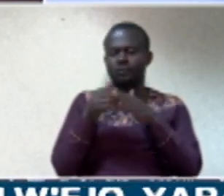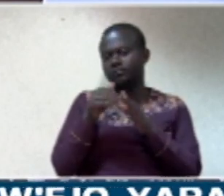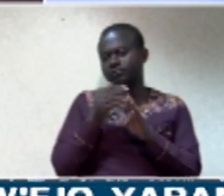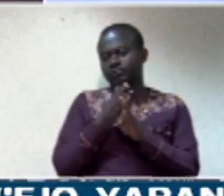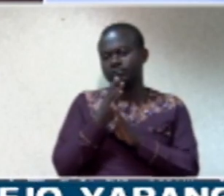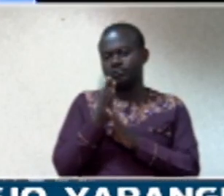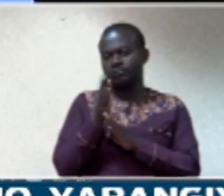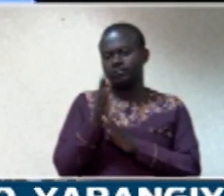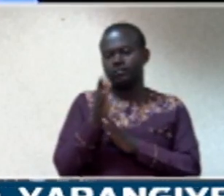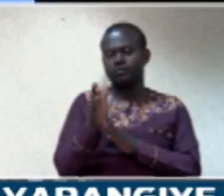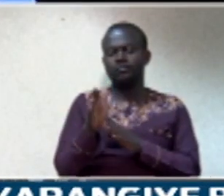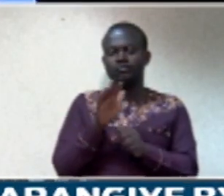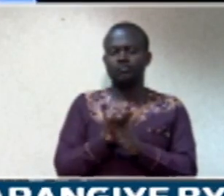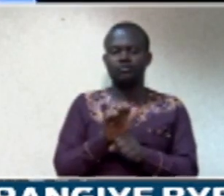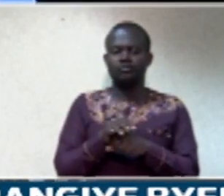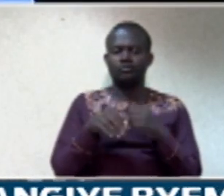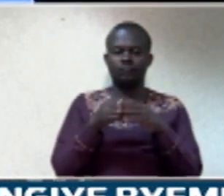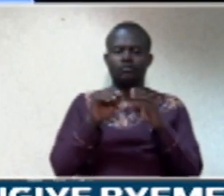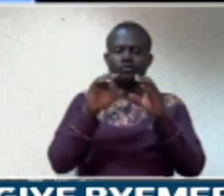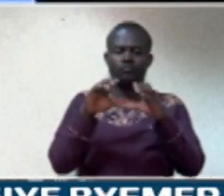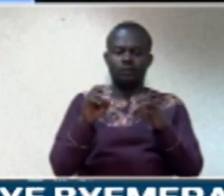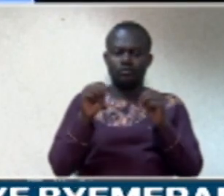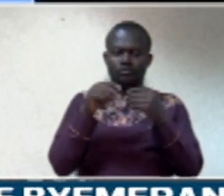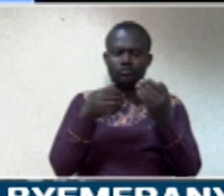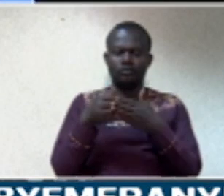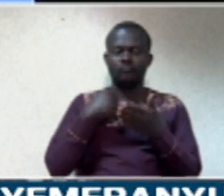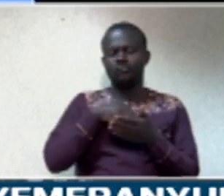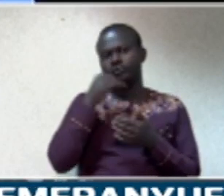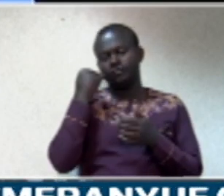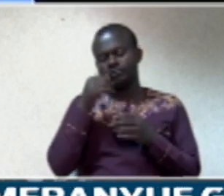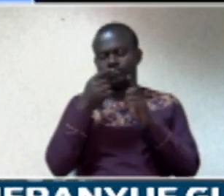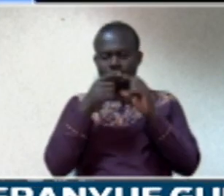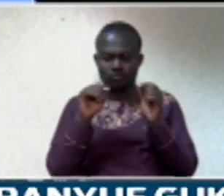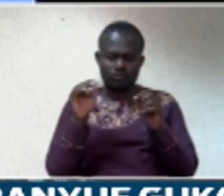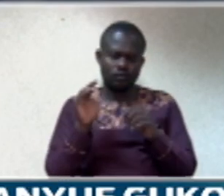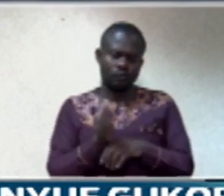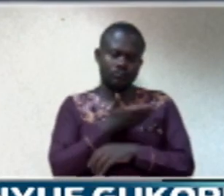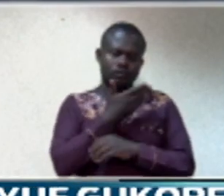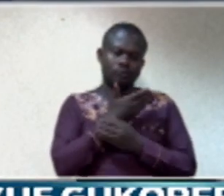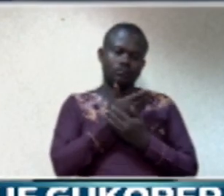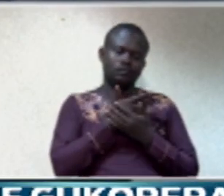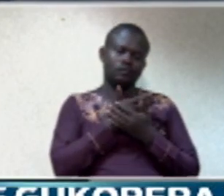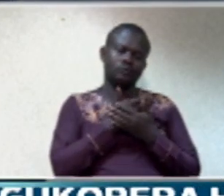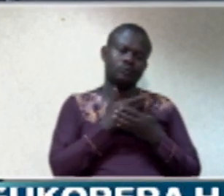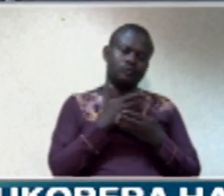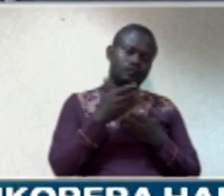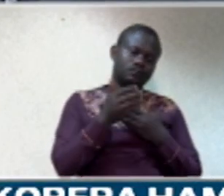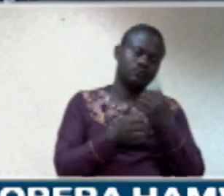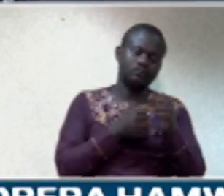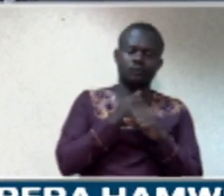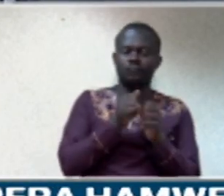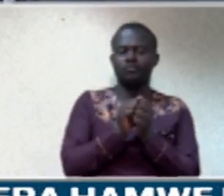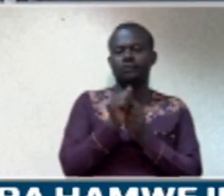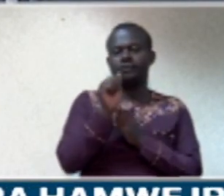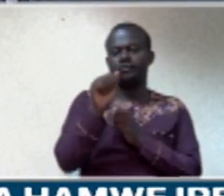ubundi umutwe w'abadepite utari warembeye uvuga ngo niba iryo jambo rikuwemo iyo myaka